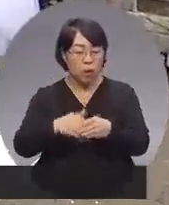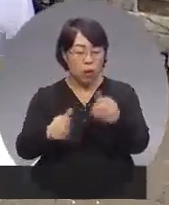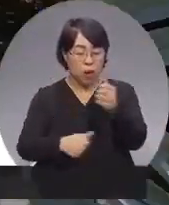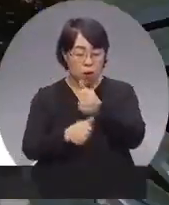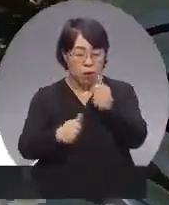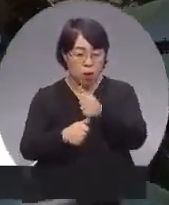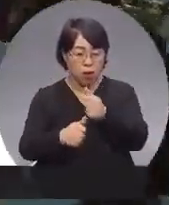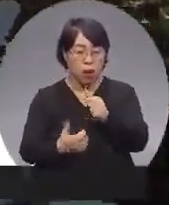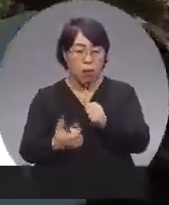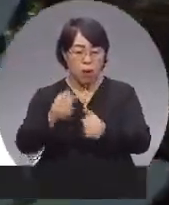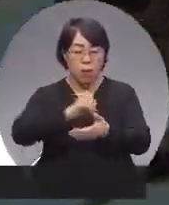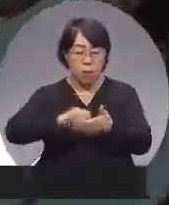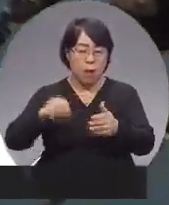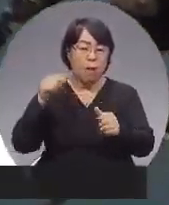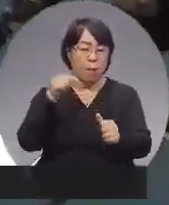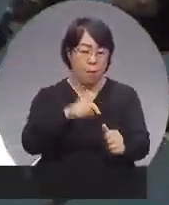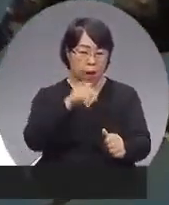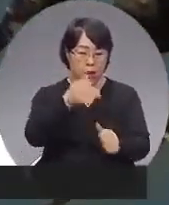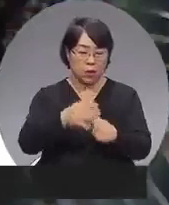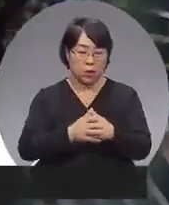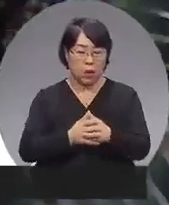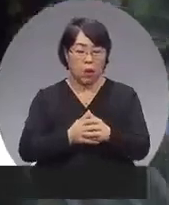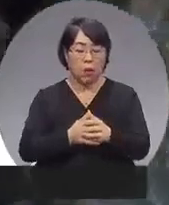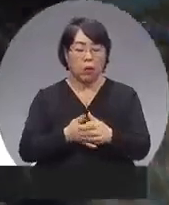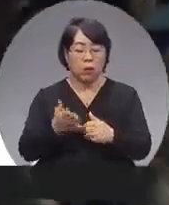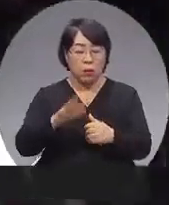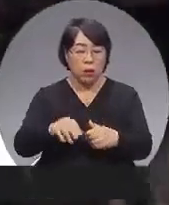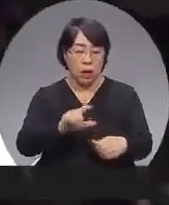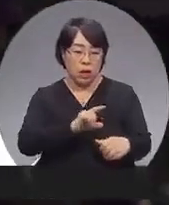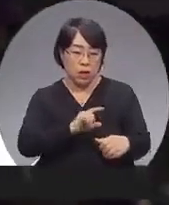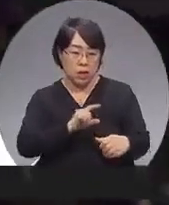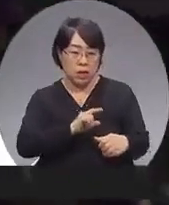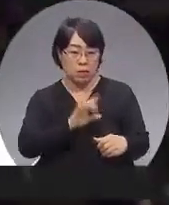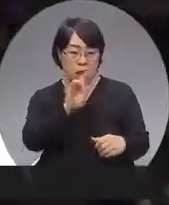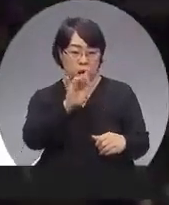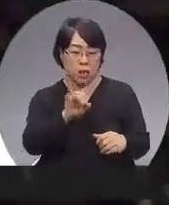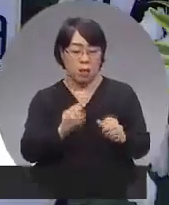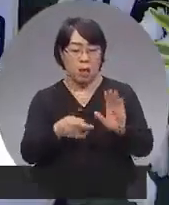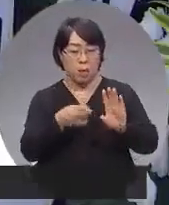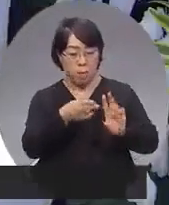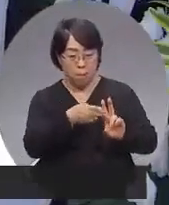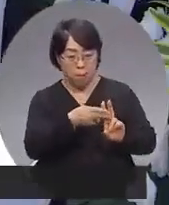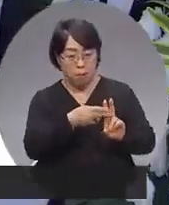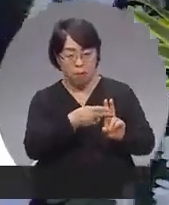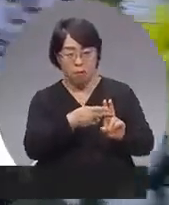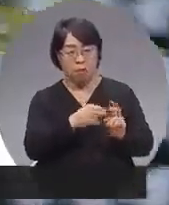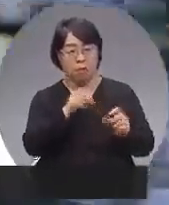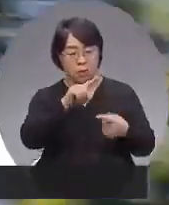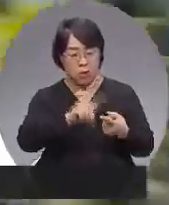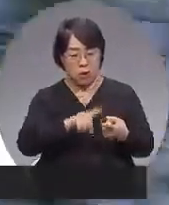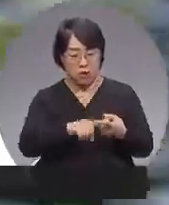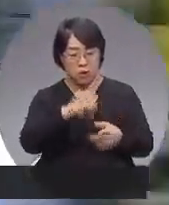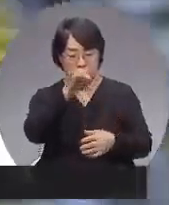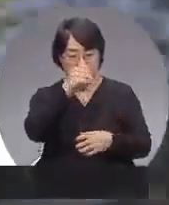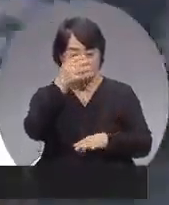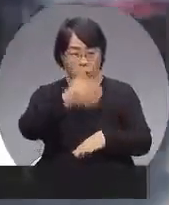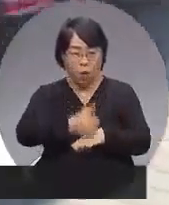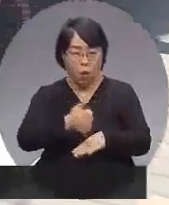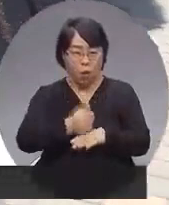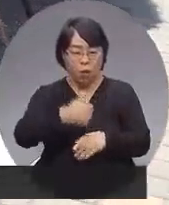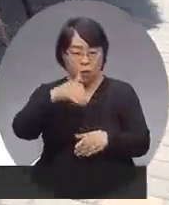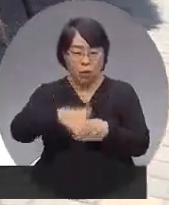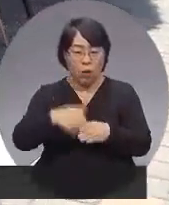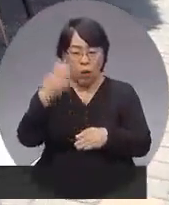요구했고 이번에는 이름 한 글자만 가린 채 그대로 전시됐습니다. 결국 이 화안들은